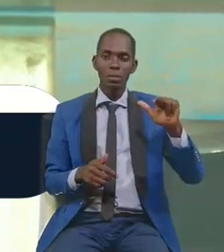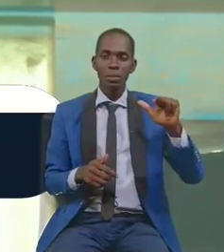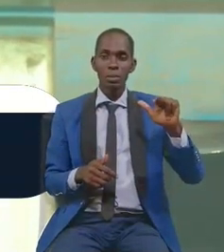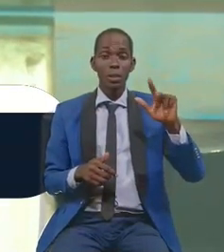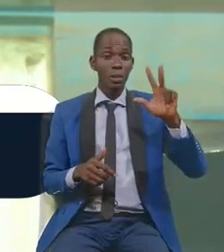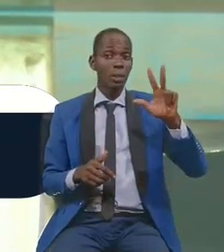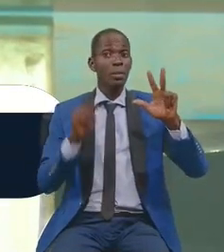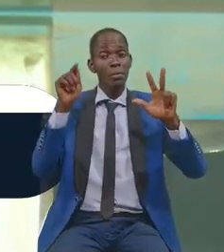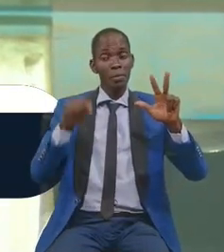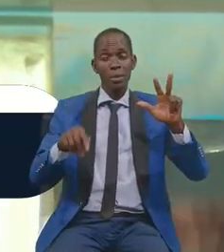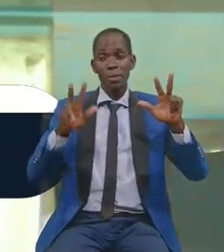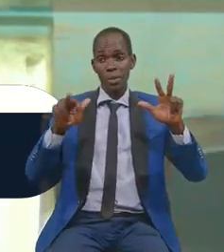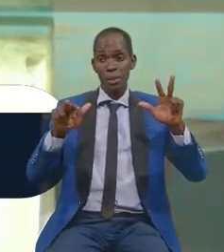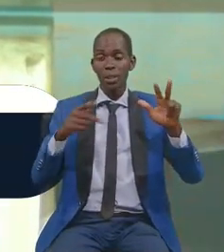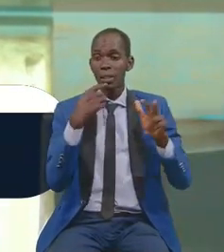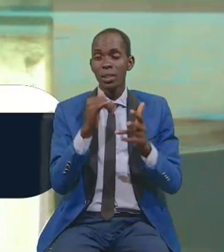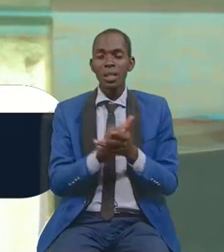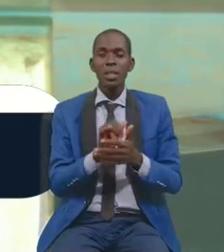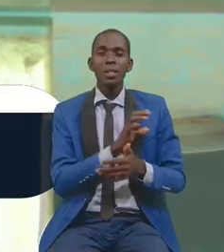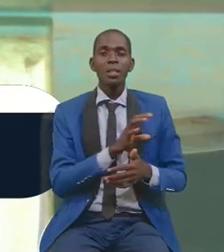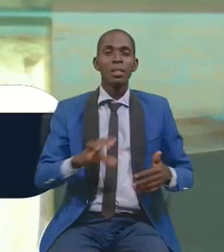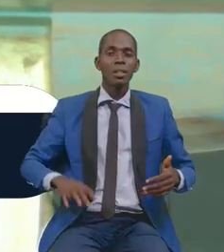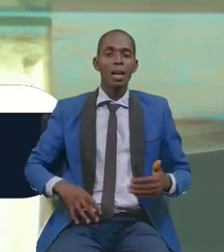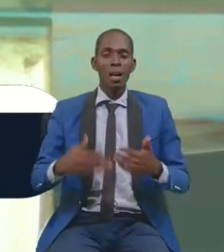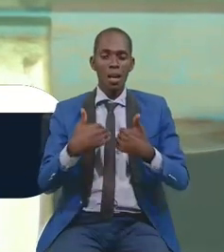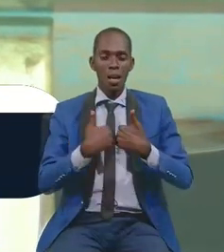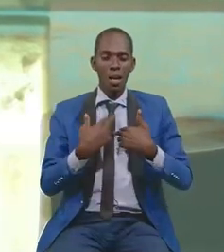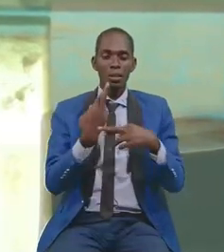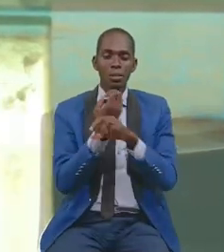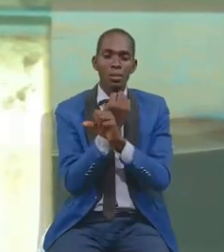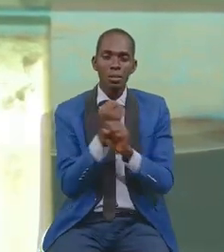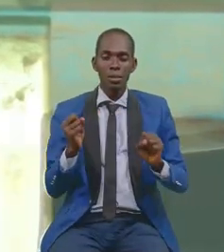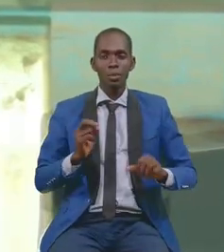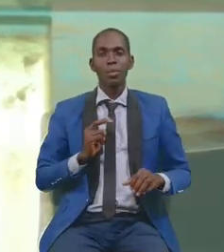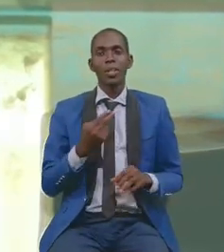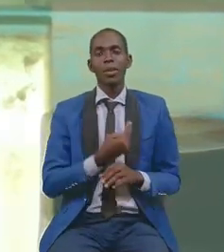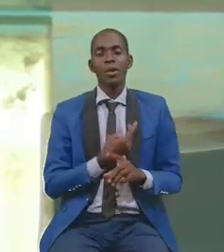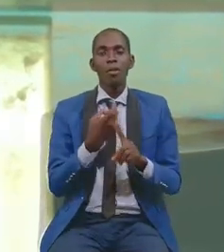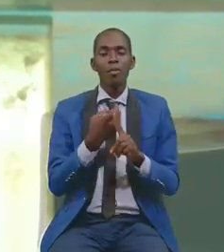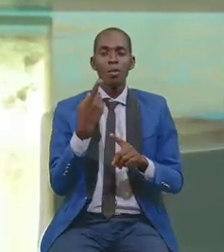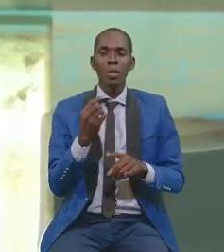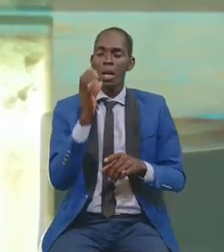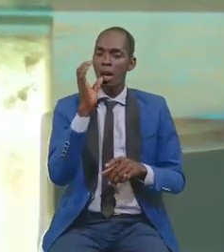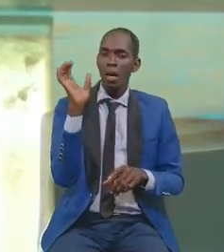Christ nous a rachetés de la malédiction de la